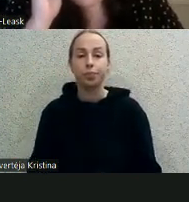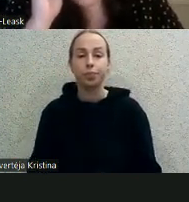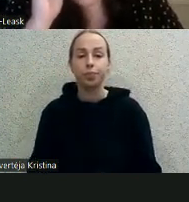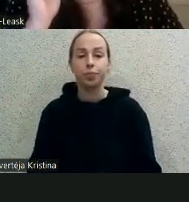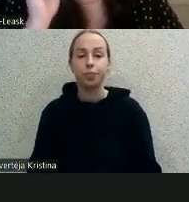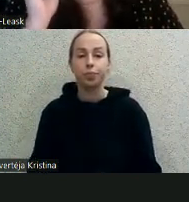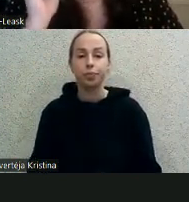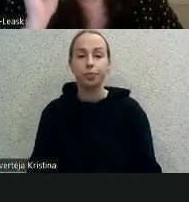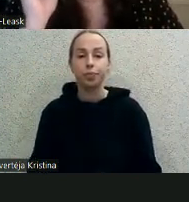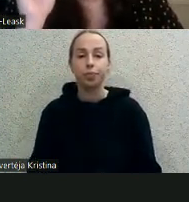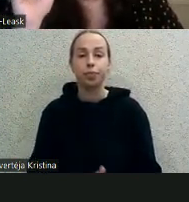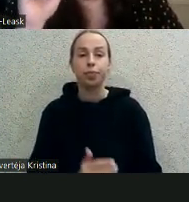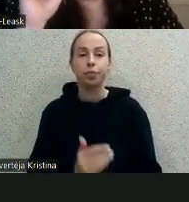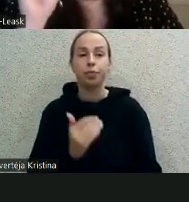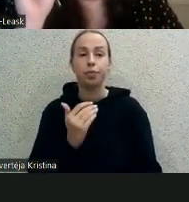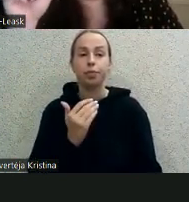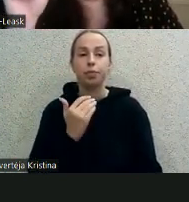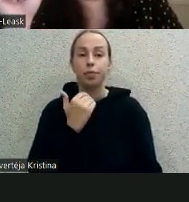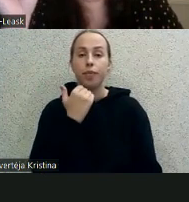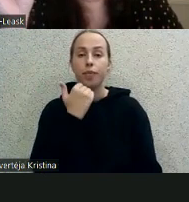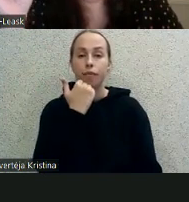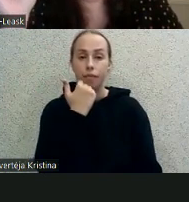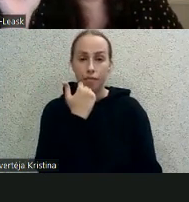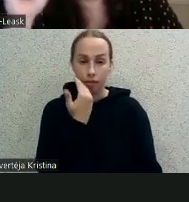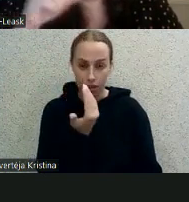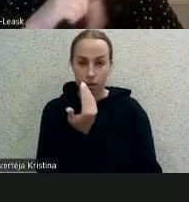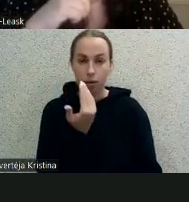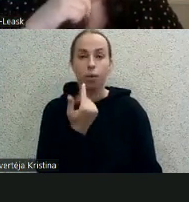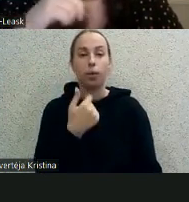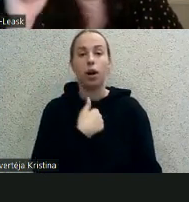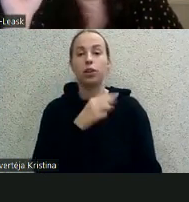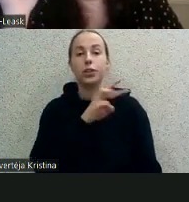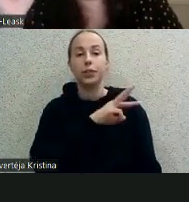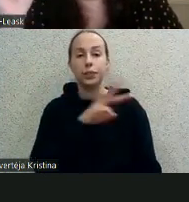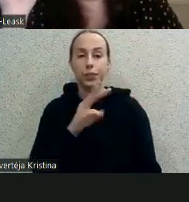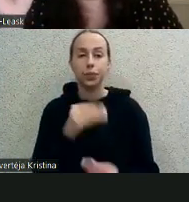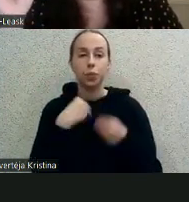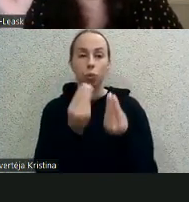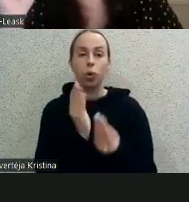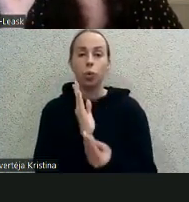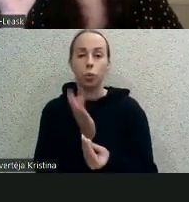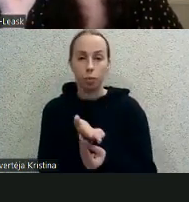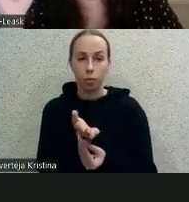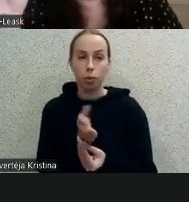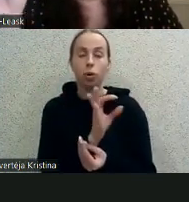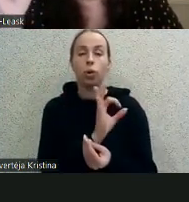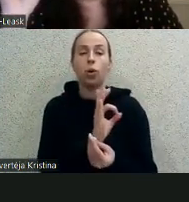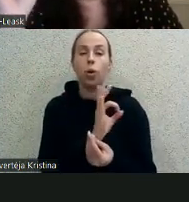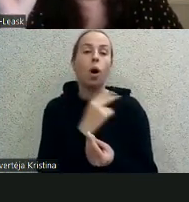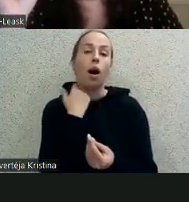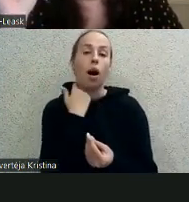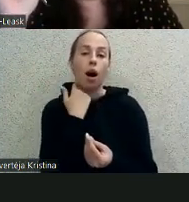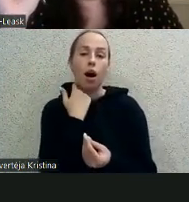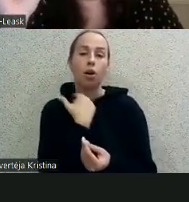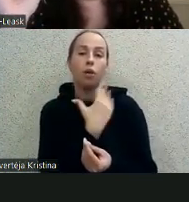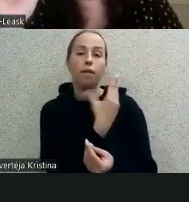Vėliau, po pietų, tiesiog pateiksiu jums linkus į Jungtinės karalystės